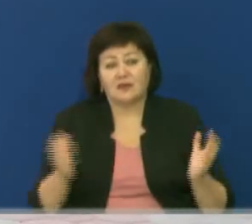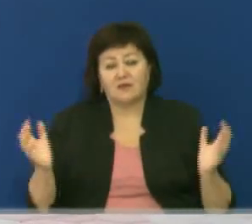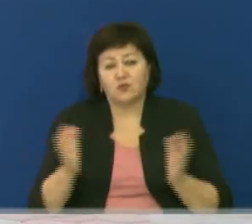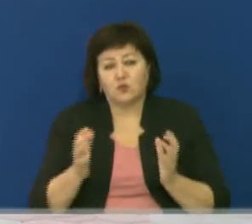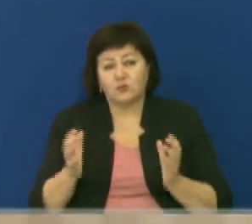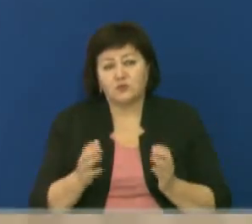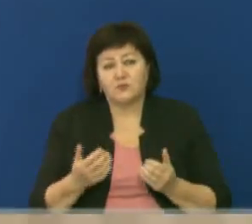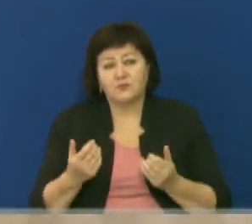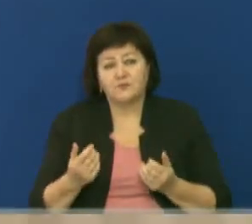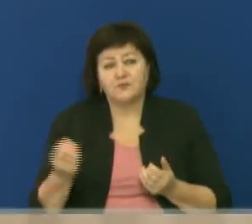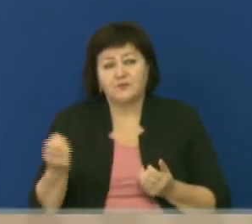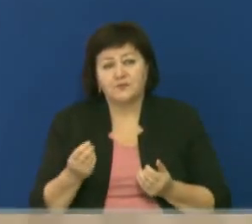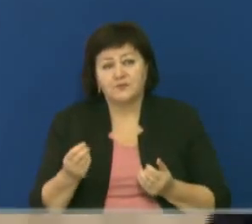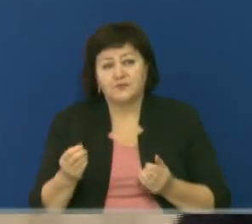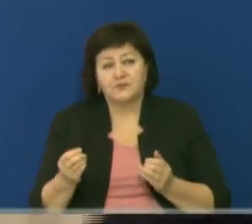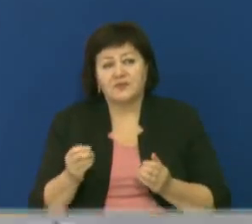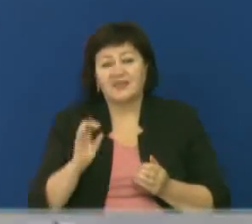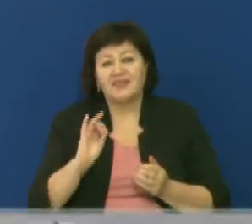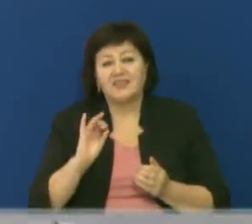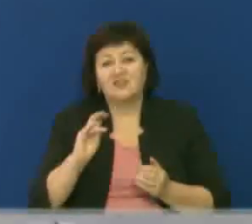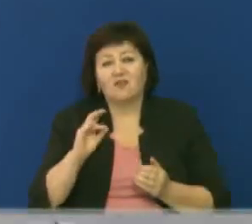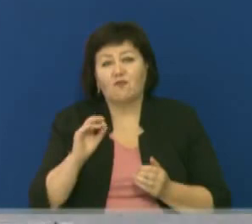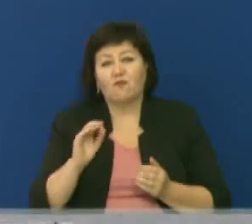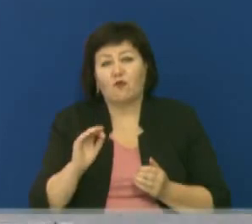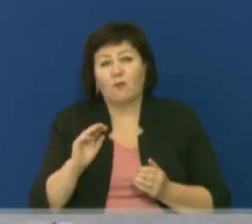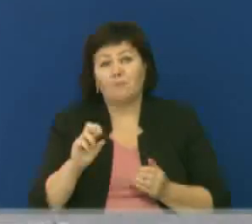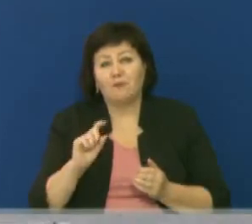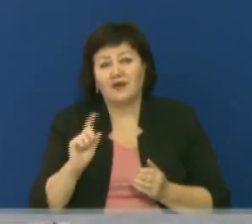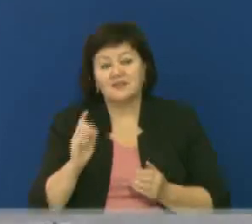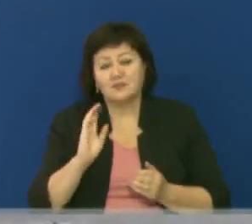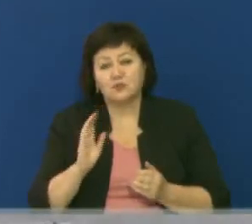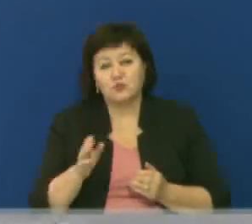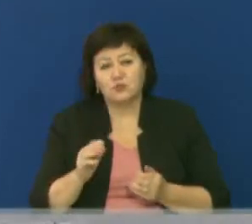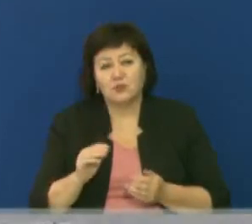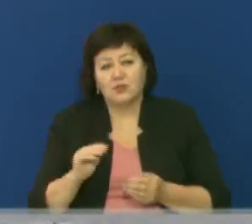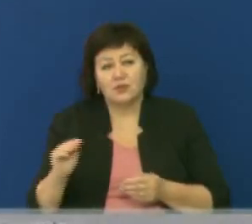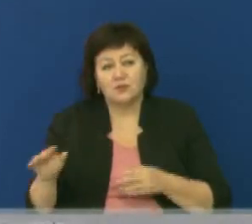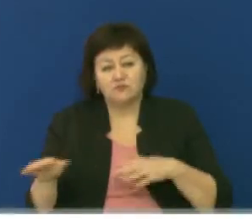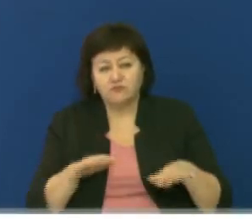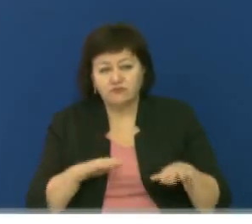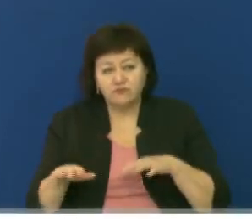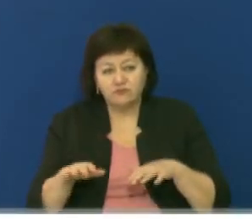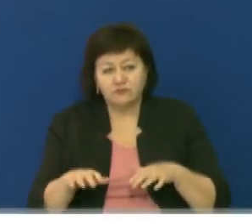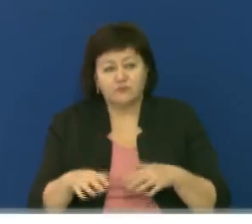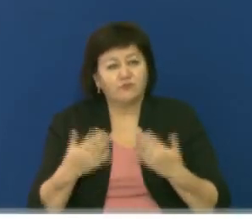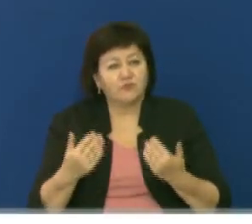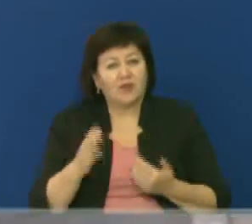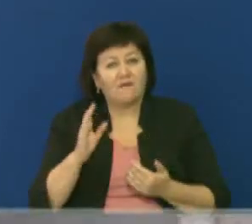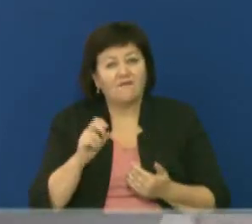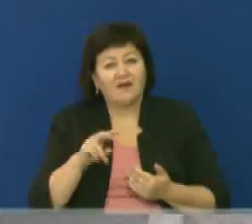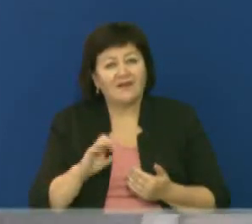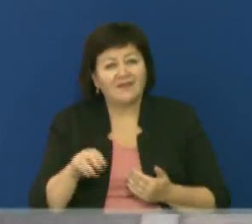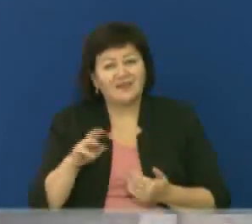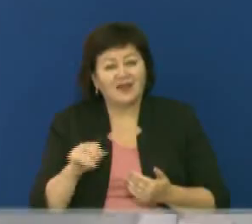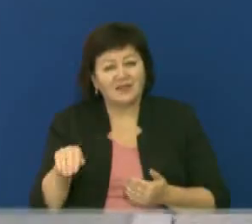тұрғындары автобустардың қозғалысын инфобас қосымшасында көре алатындай етіп, GPS навигаторын орнату тапсырылды. Валидаторлар мен